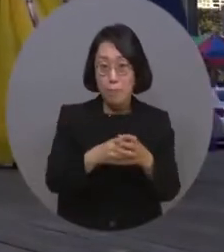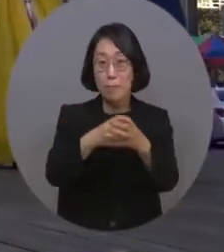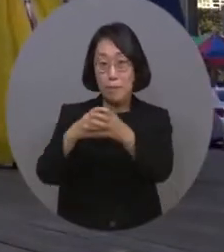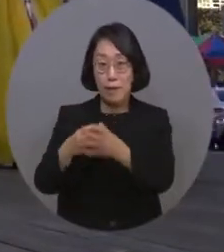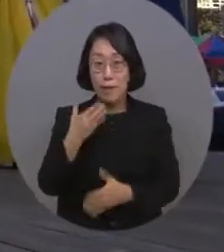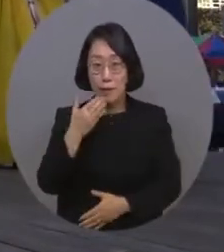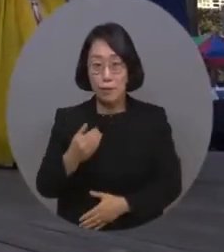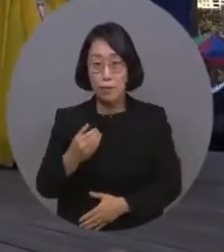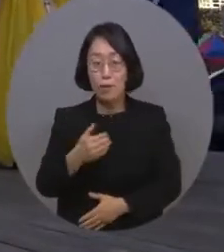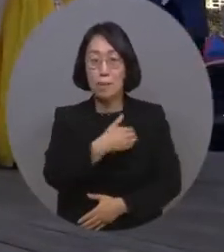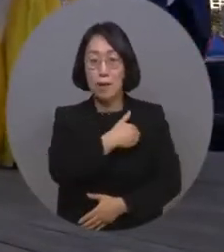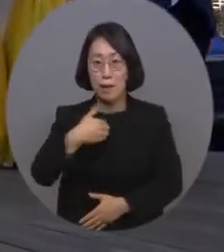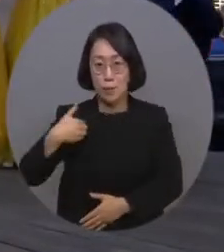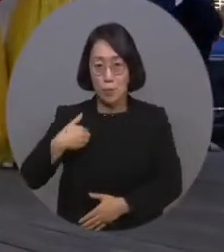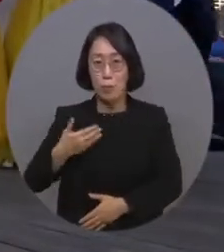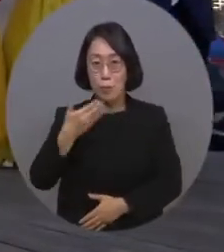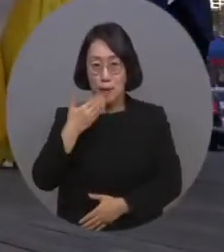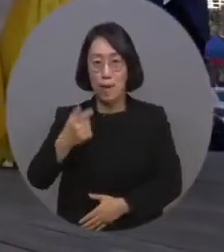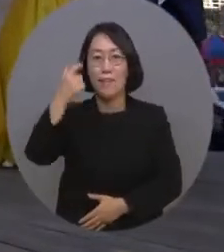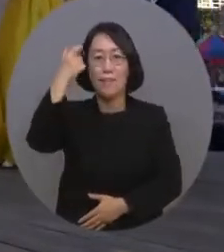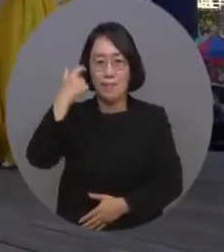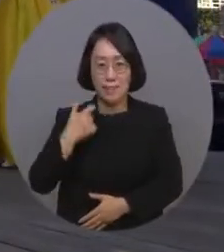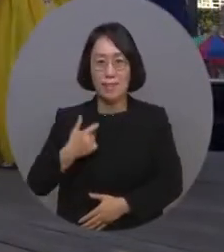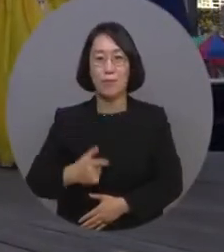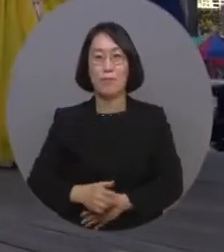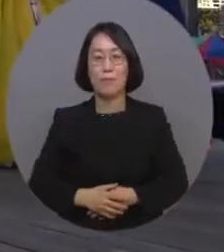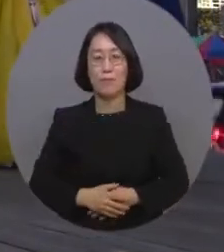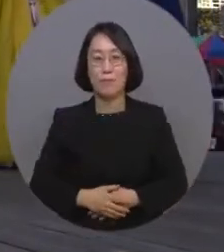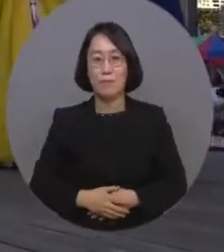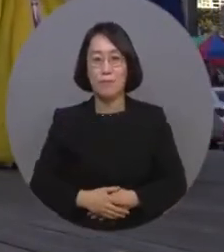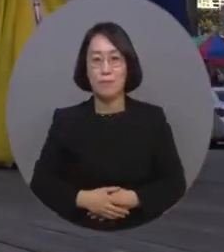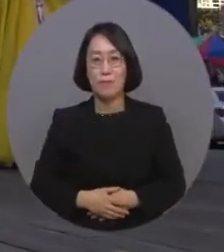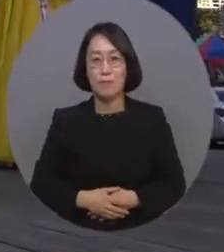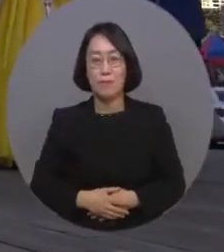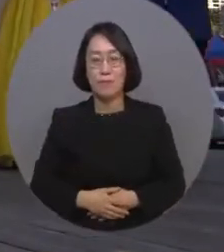보람을 느낀다고 말했습니다 복지tv 뉴스 현예나입니다